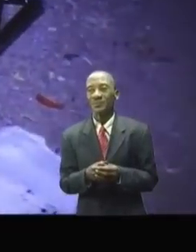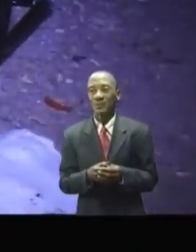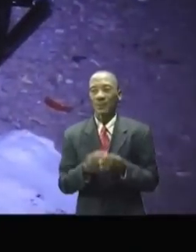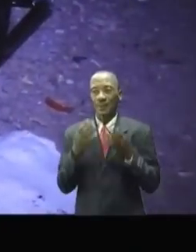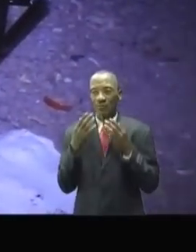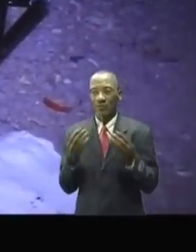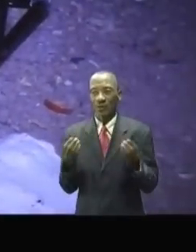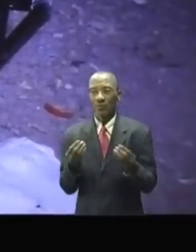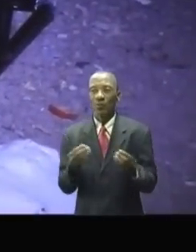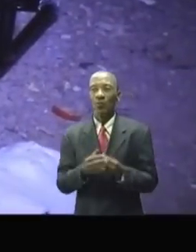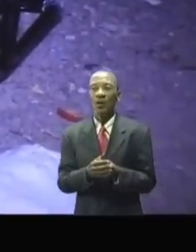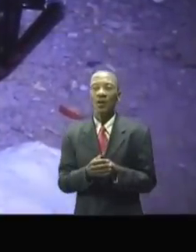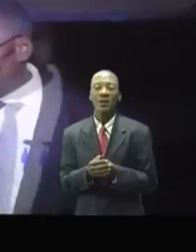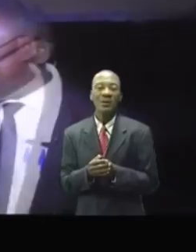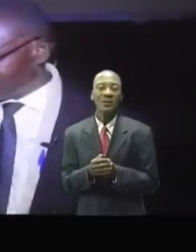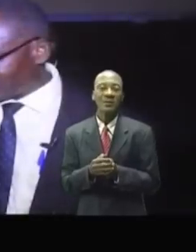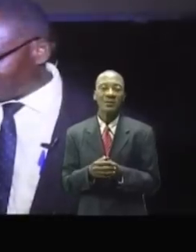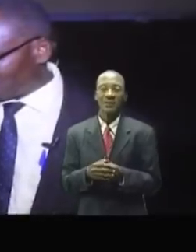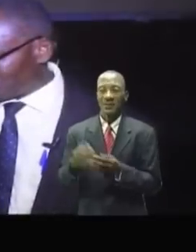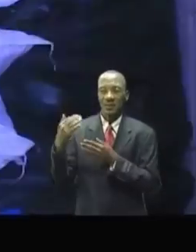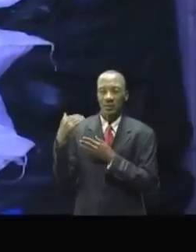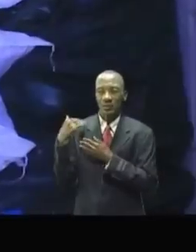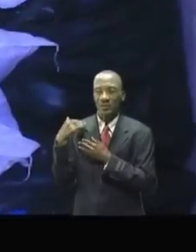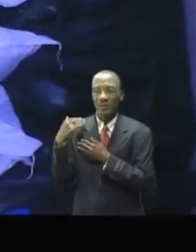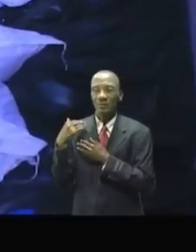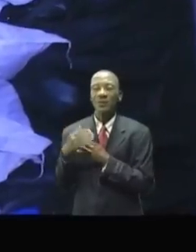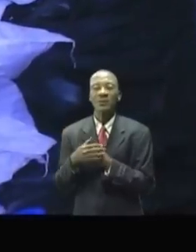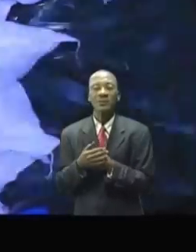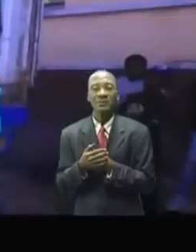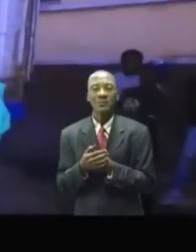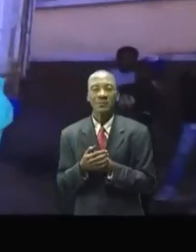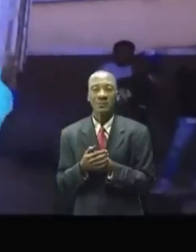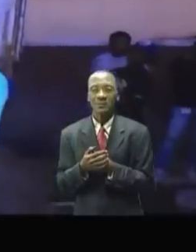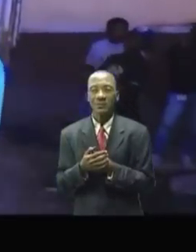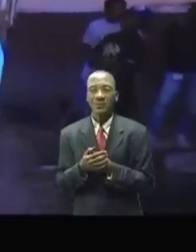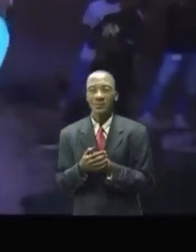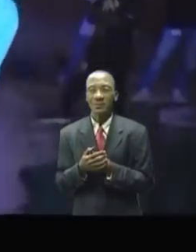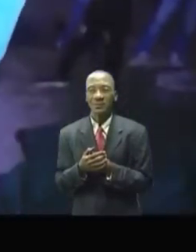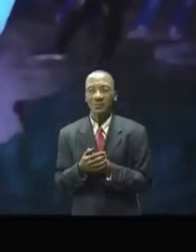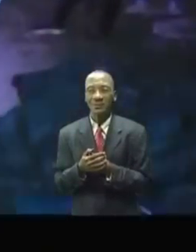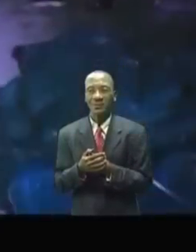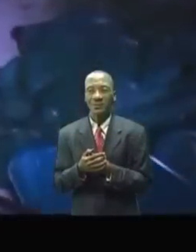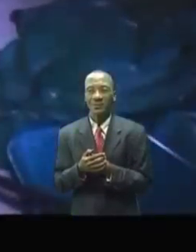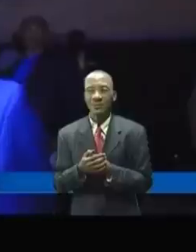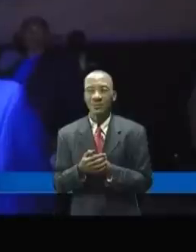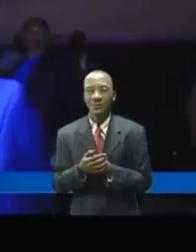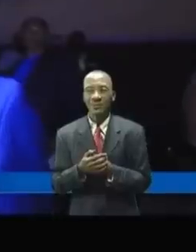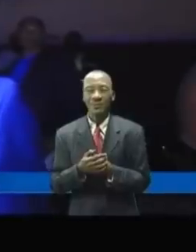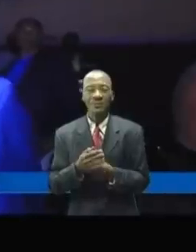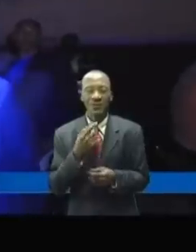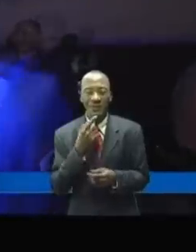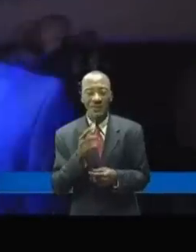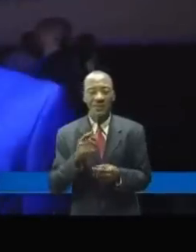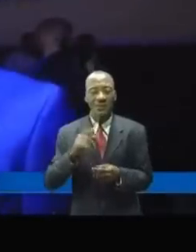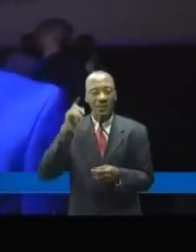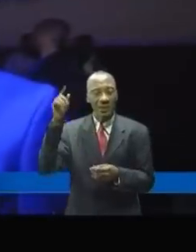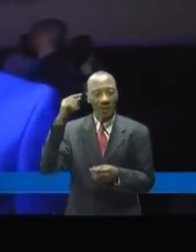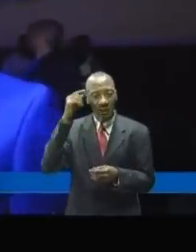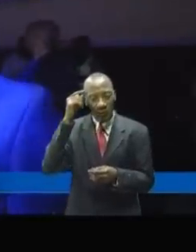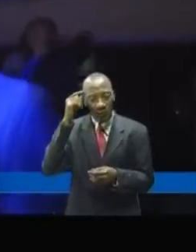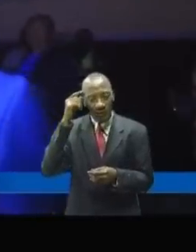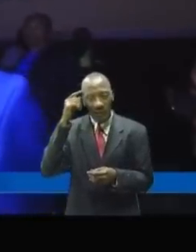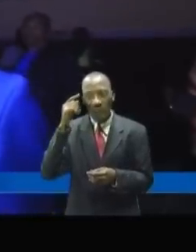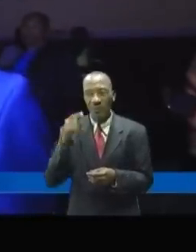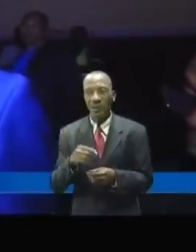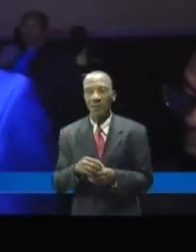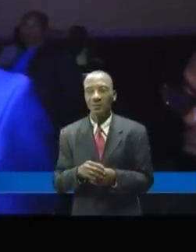Gombe pour réceptionner ce premier lot. J'avais promis au Sénat que cette fois-ci le gouvernement va pouvoir appuyer. Ce n'est qu'un premier lot,